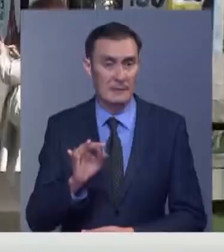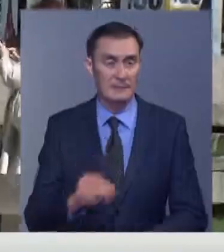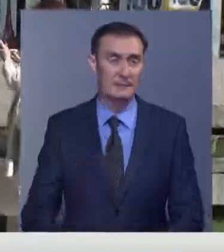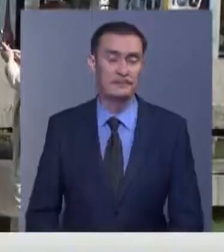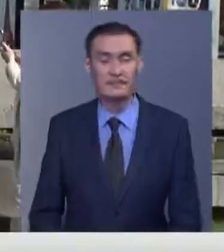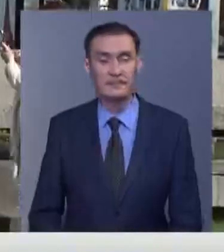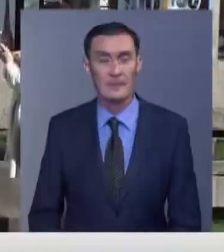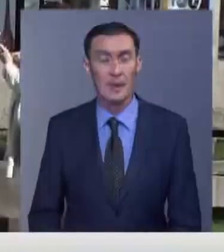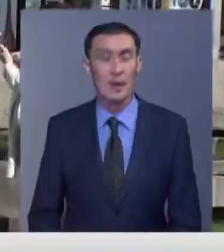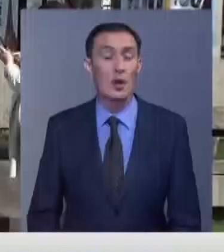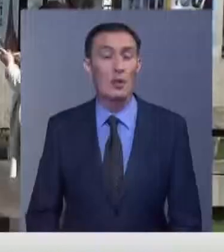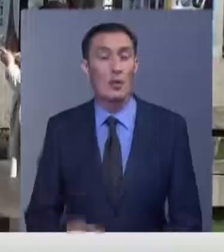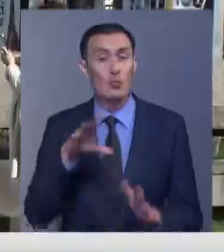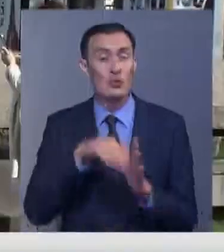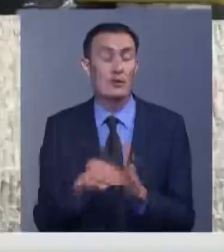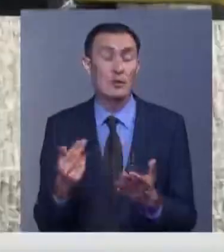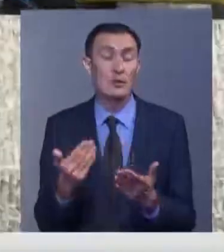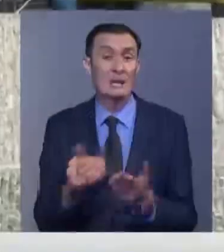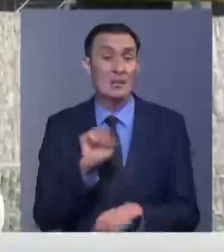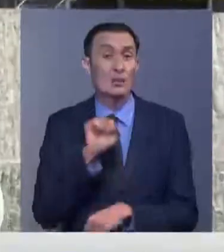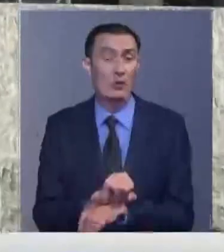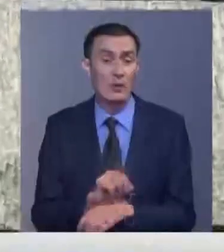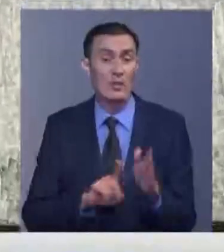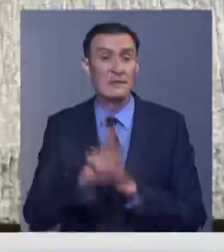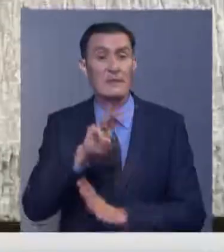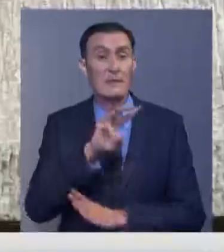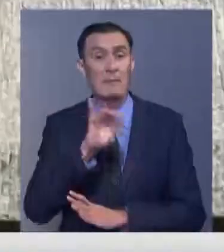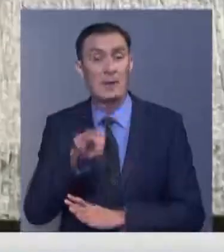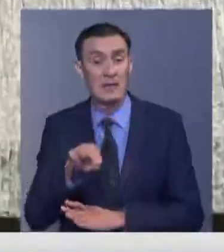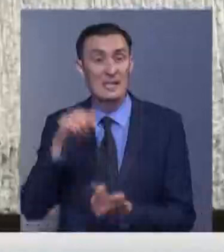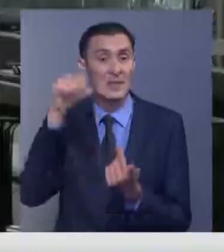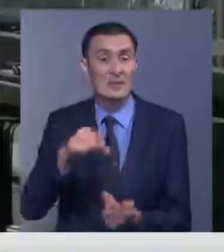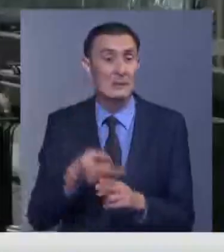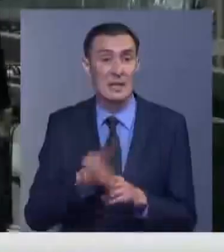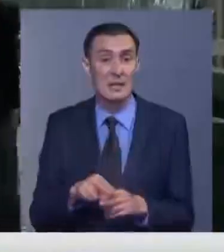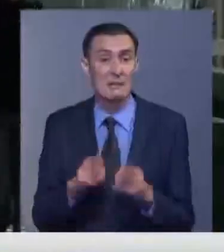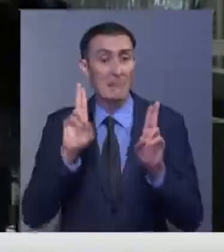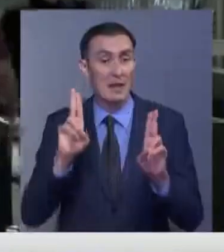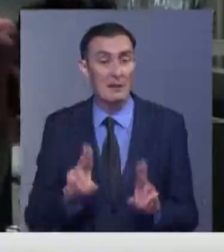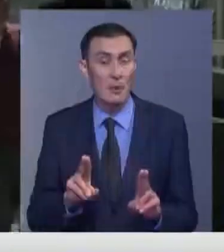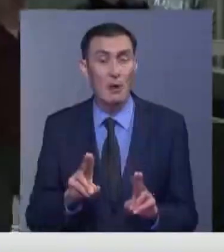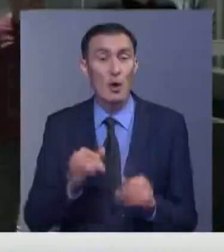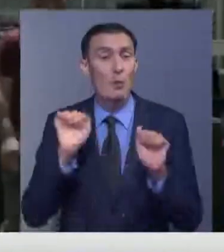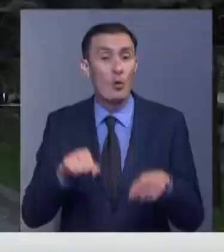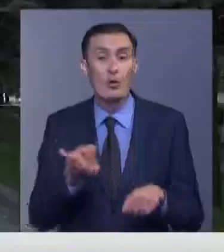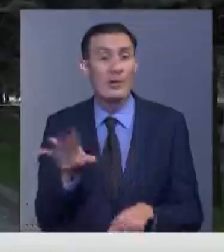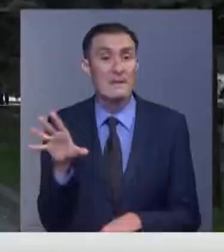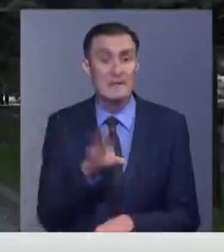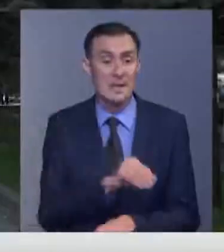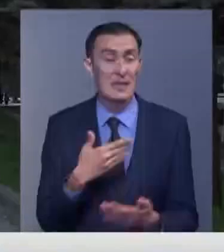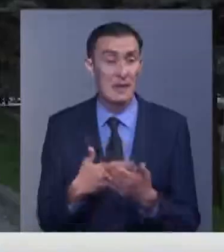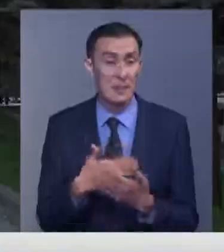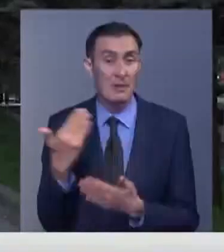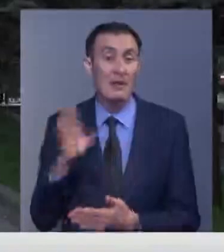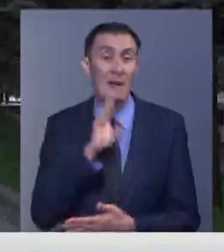25%. Однако, учитывая застой, начавшийся в марте, соответствовать этим критериям сегодня могут далеко не все. К слову,